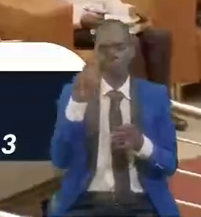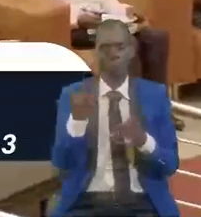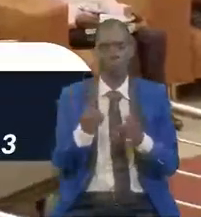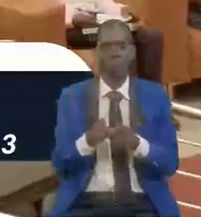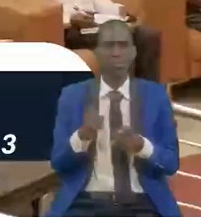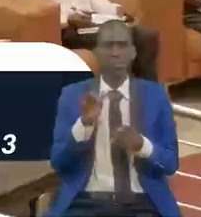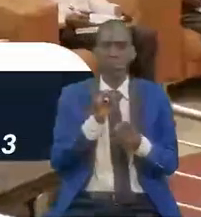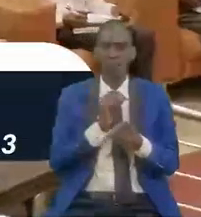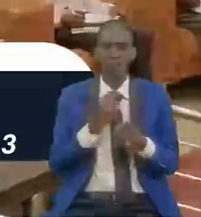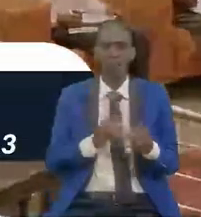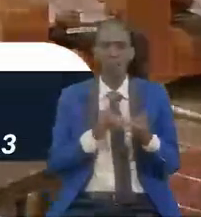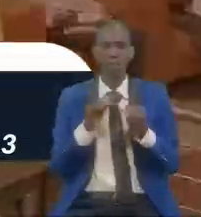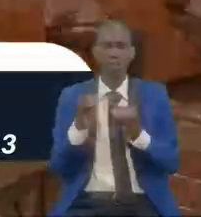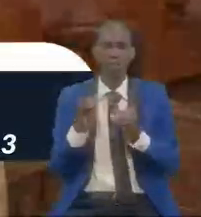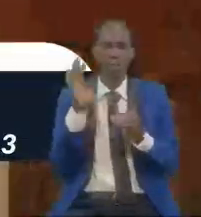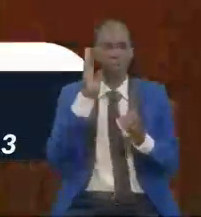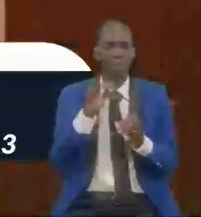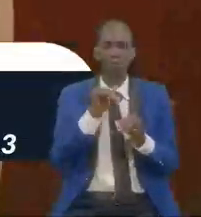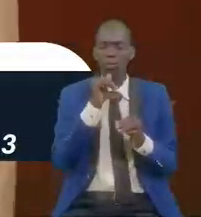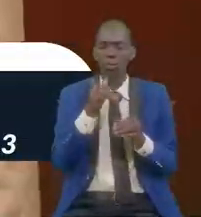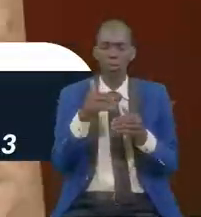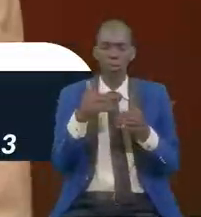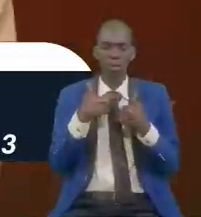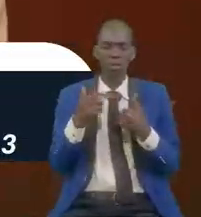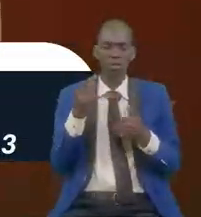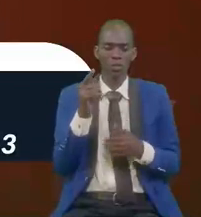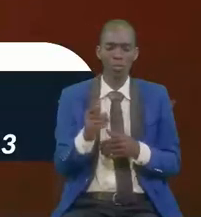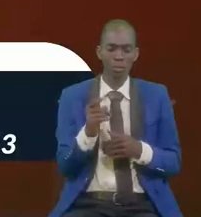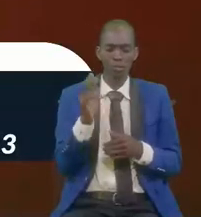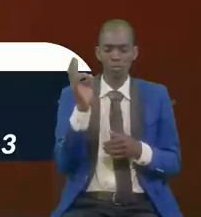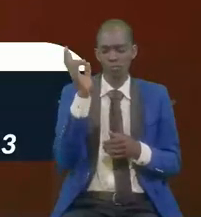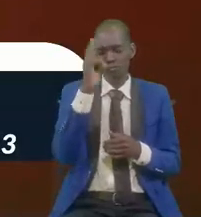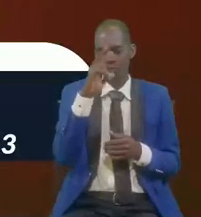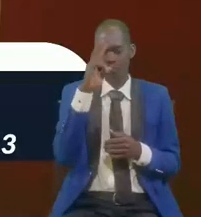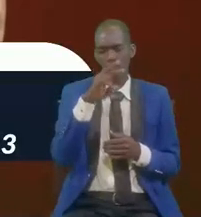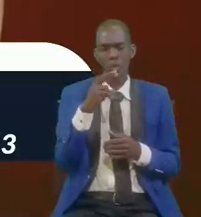pas, frères, que vous soyez dans l'ignorance.